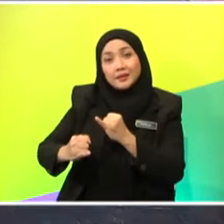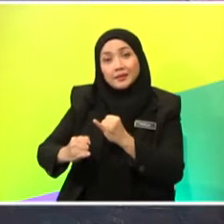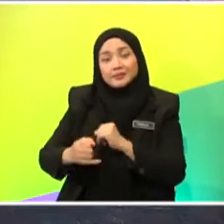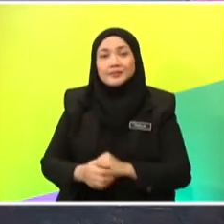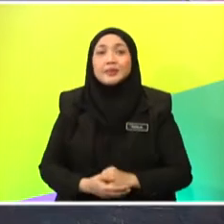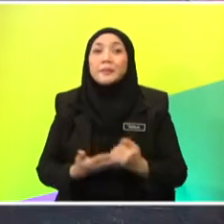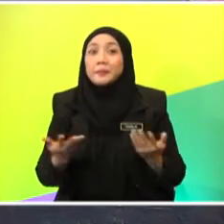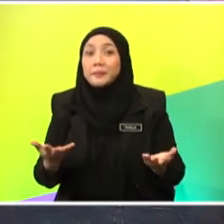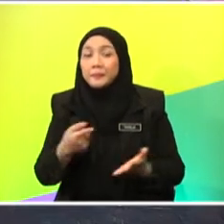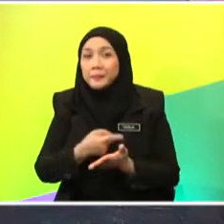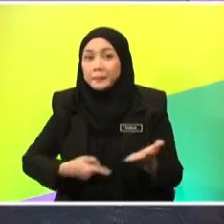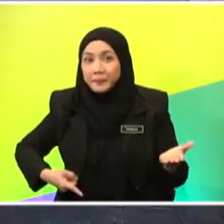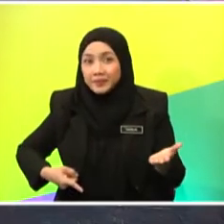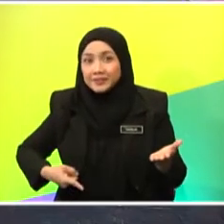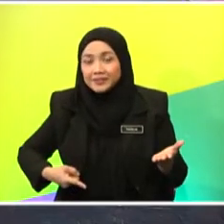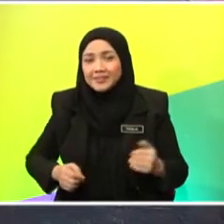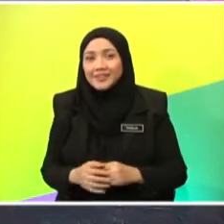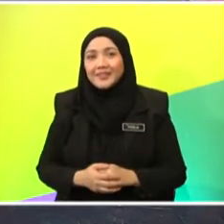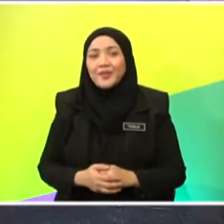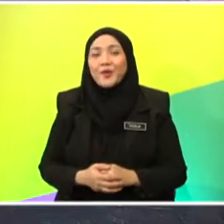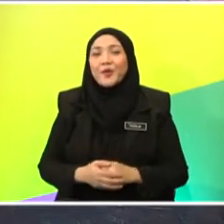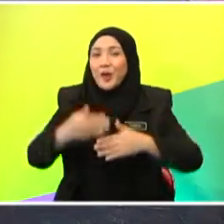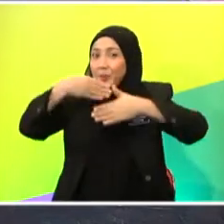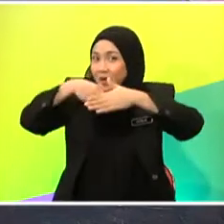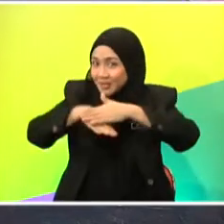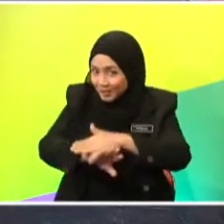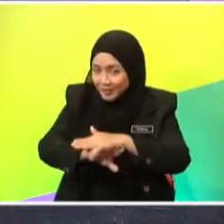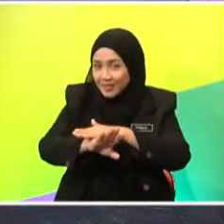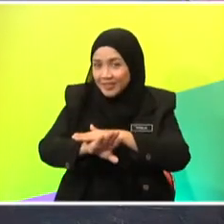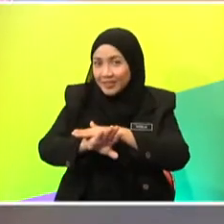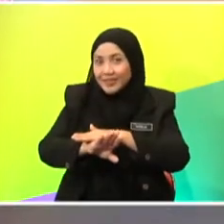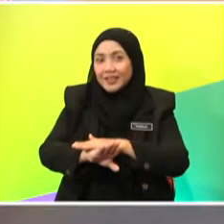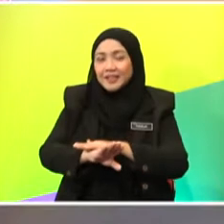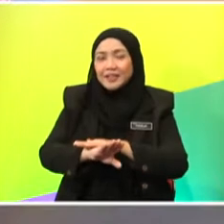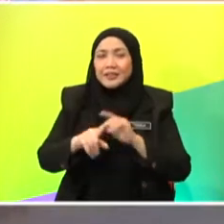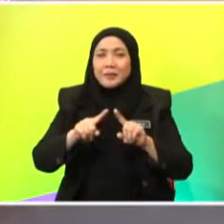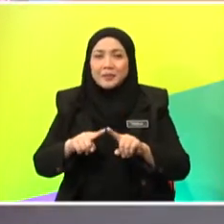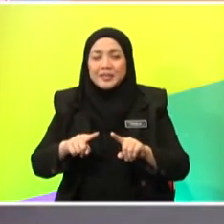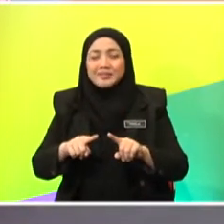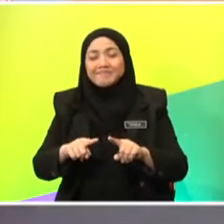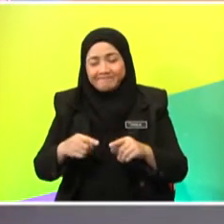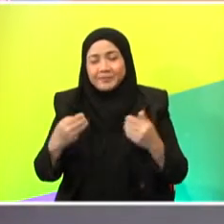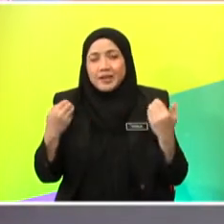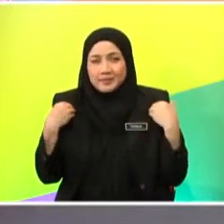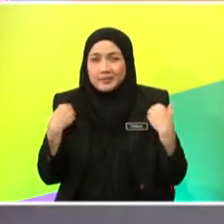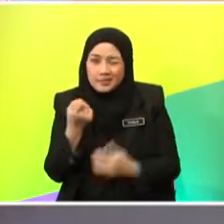kita masukkan sambil kita bunyikan suka bunyi di ya oke